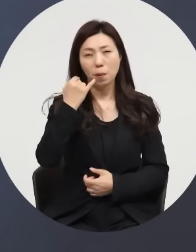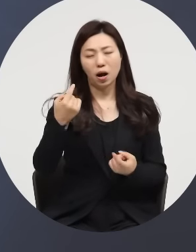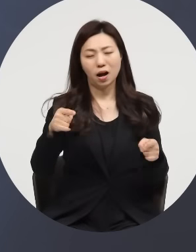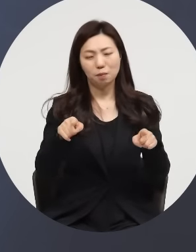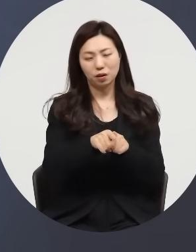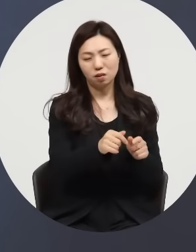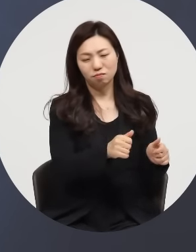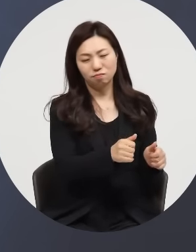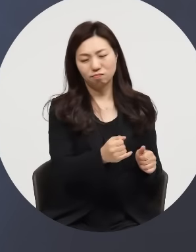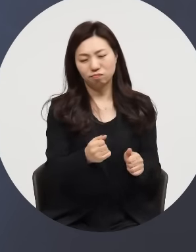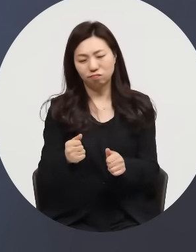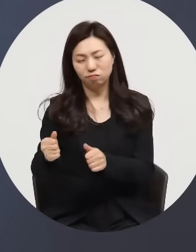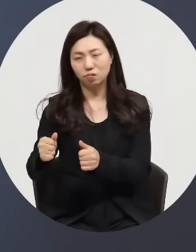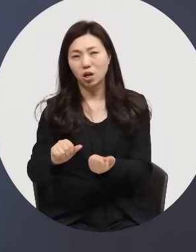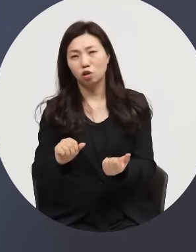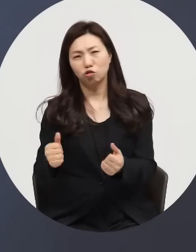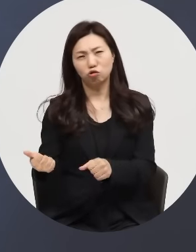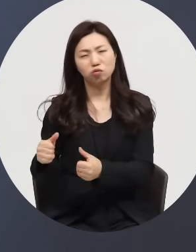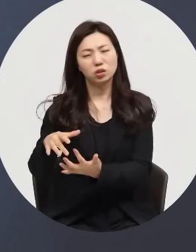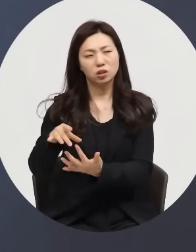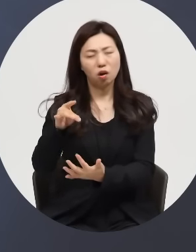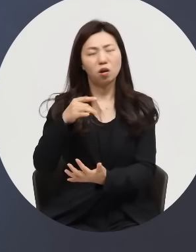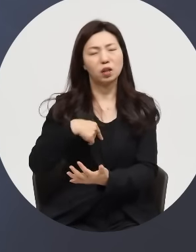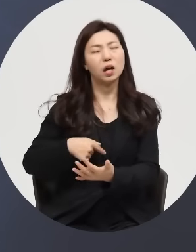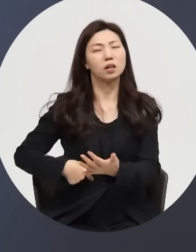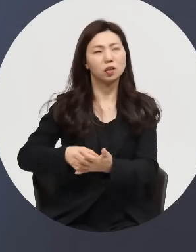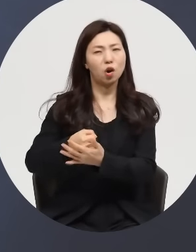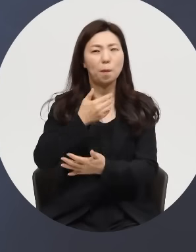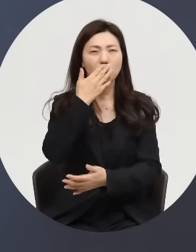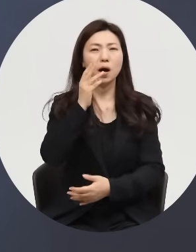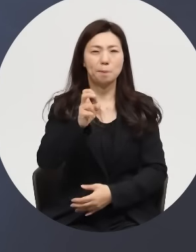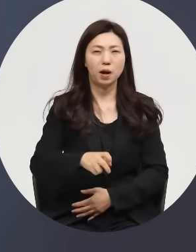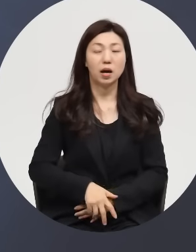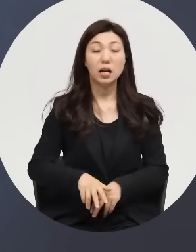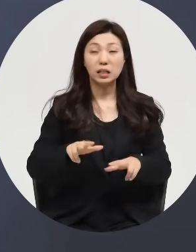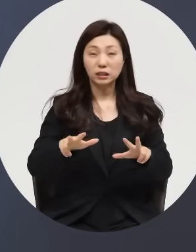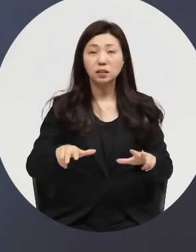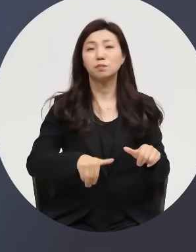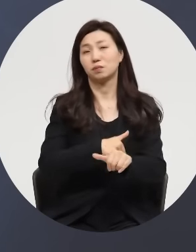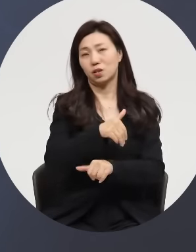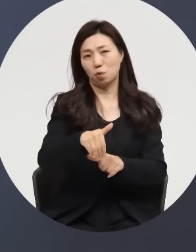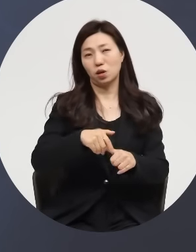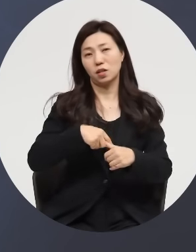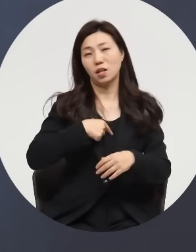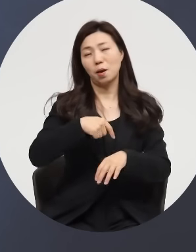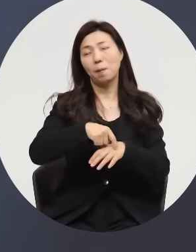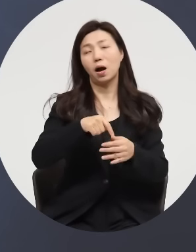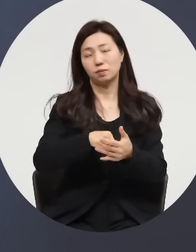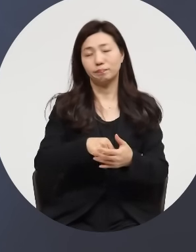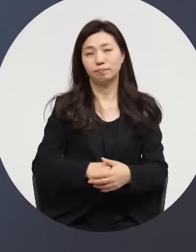엄마랑 같이 이렇게 떠내려 가려는 선택을 할것 같기는 해요. 지금 그냥 마음속으로는.